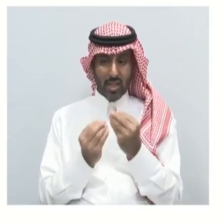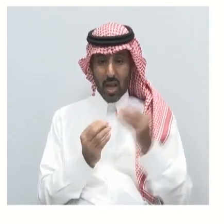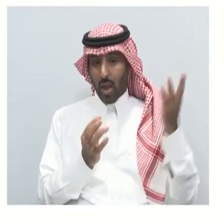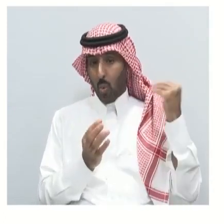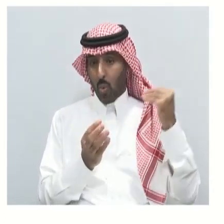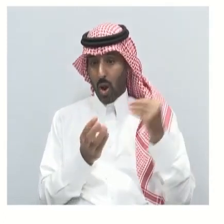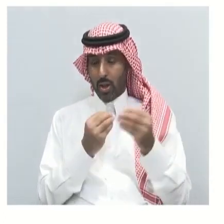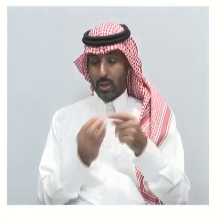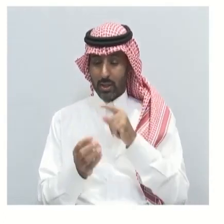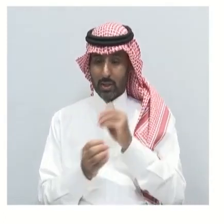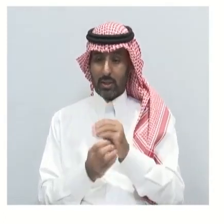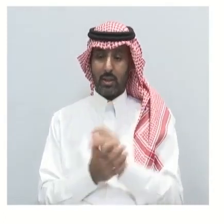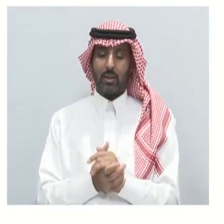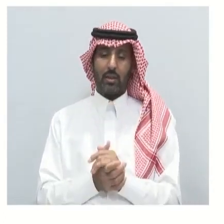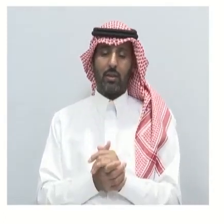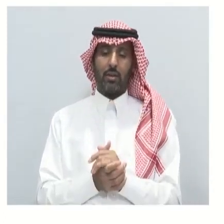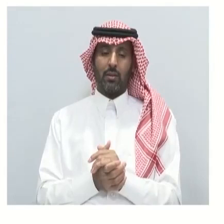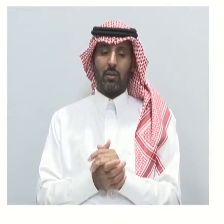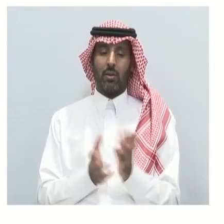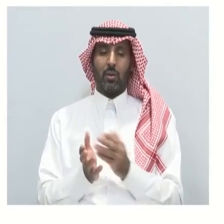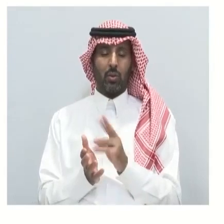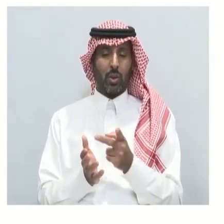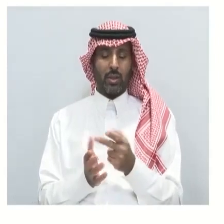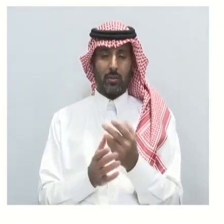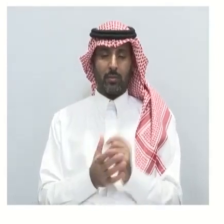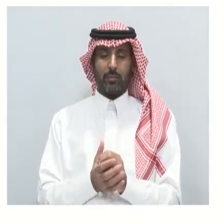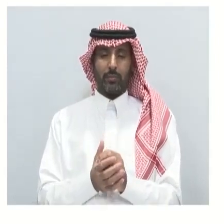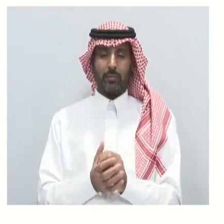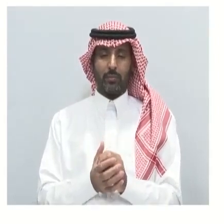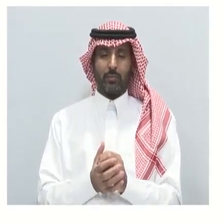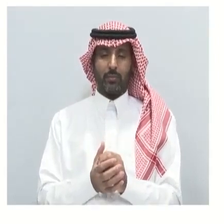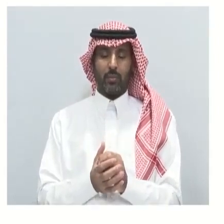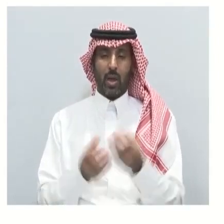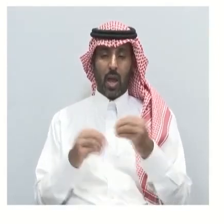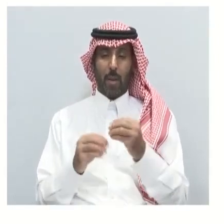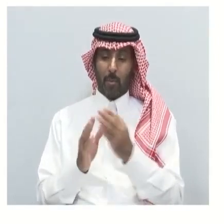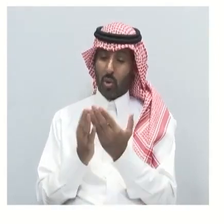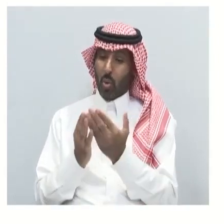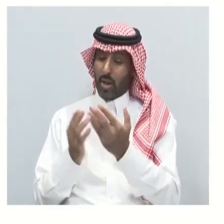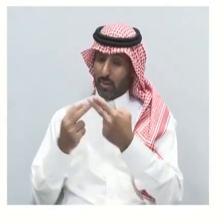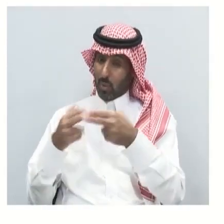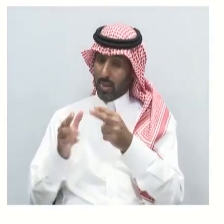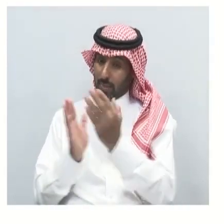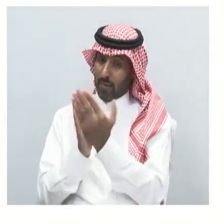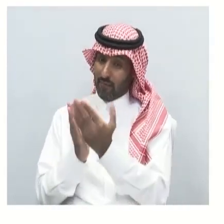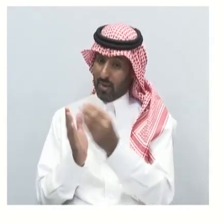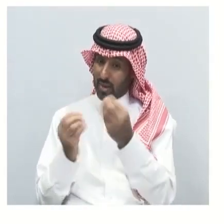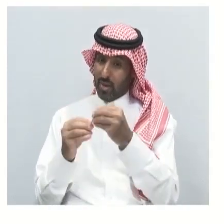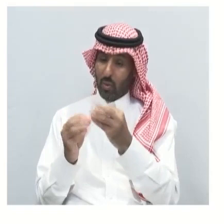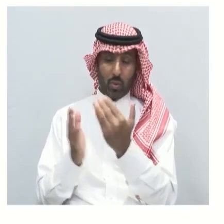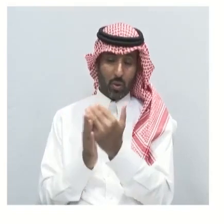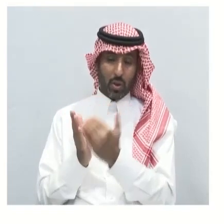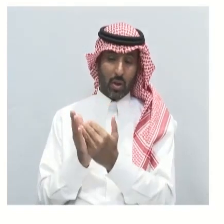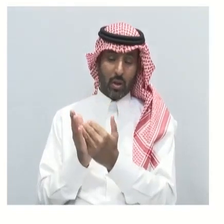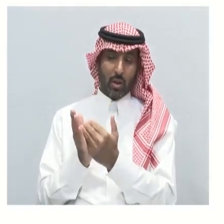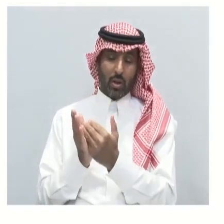التي تناولت هذا المجال ومدى تفرد هذا البحث عن غيره من الابحاث من اهميه اهم محتويات المقدمه انها تحتوي على ماذا